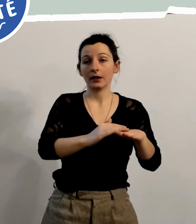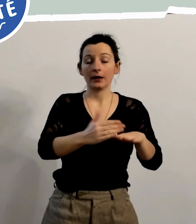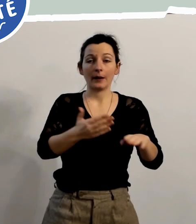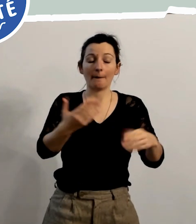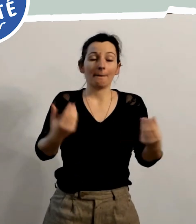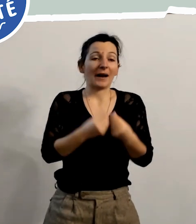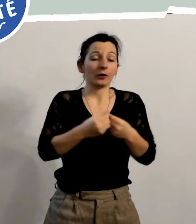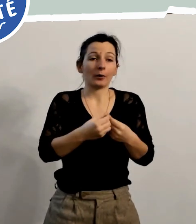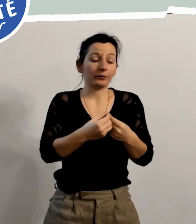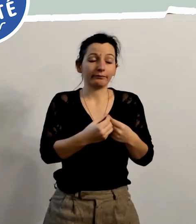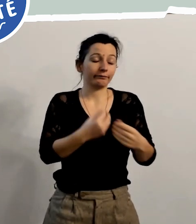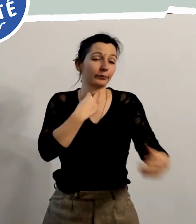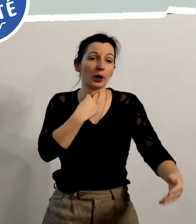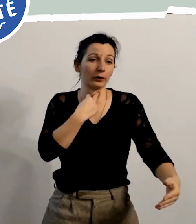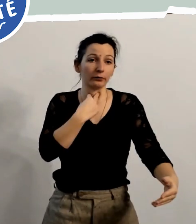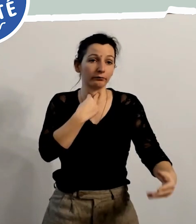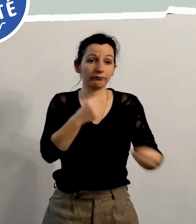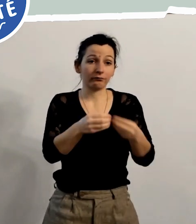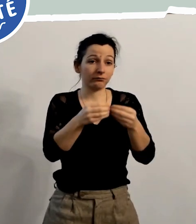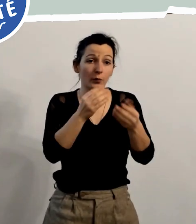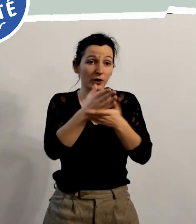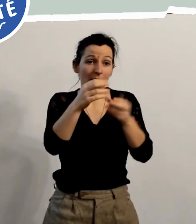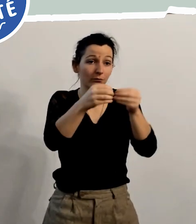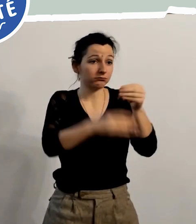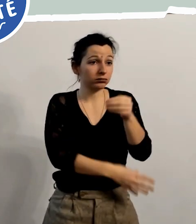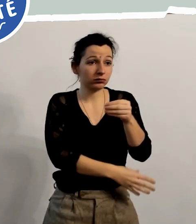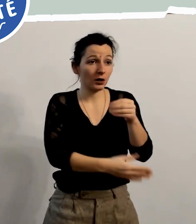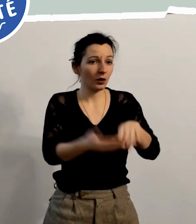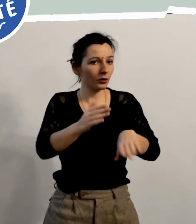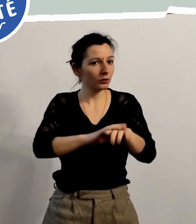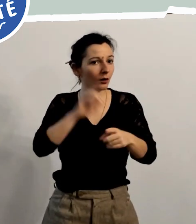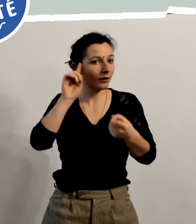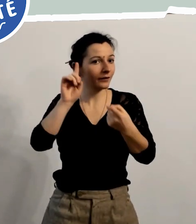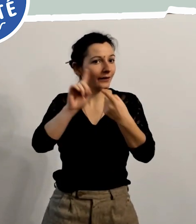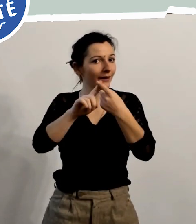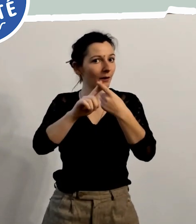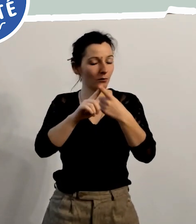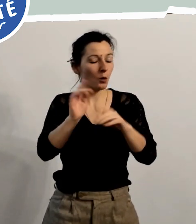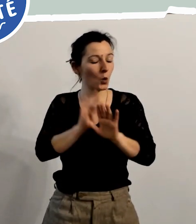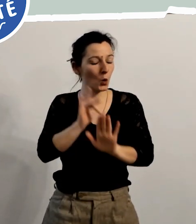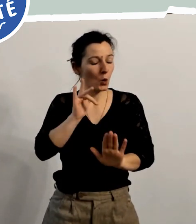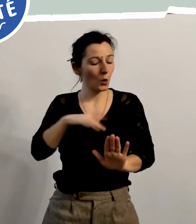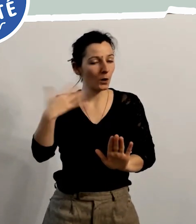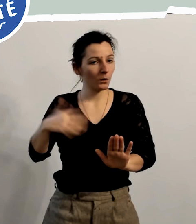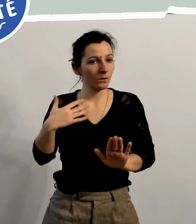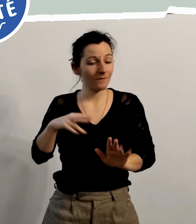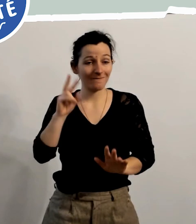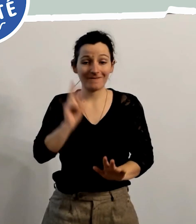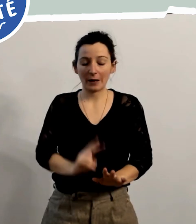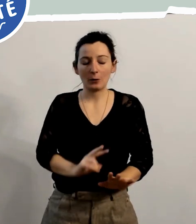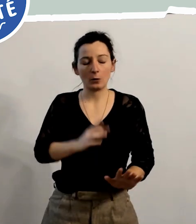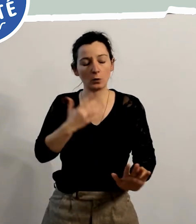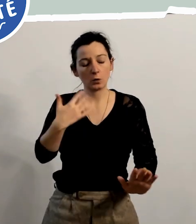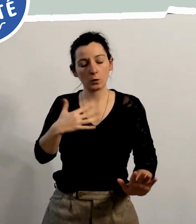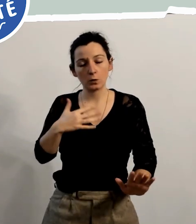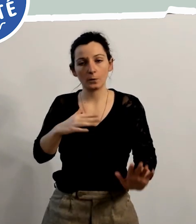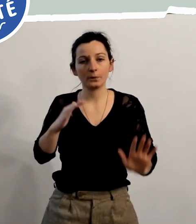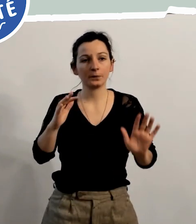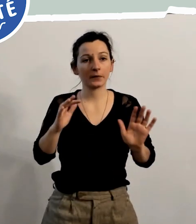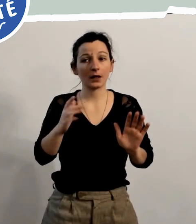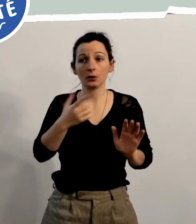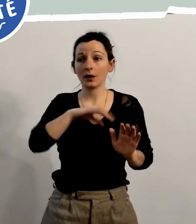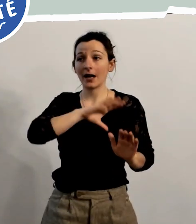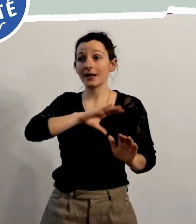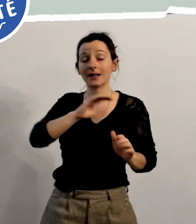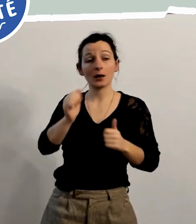fonctionné, alors que c'est un sujet quand même qui est assez chaud, et on va sûrement le proposer